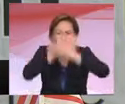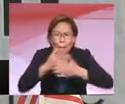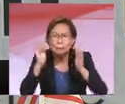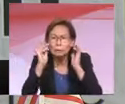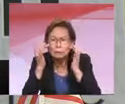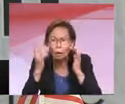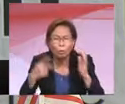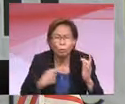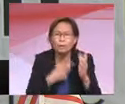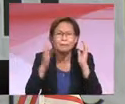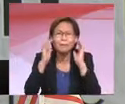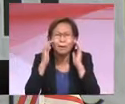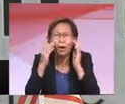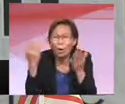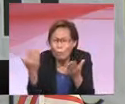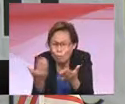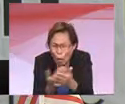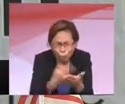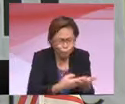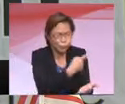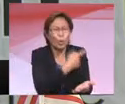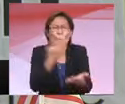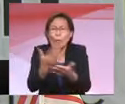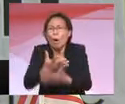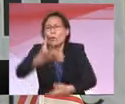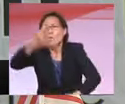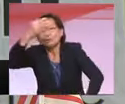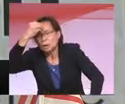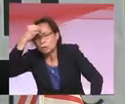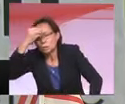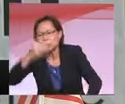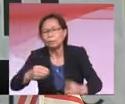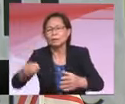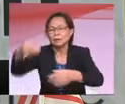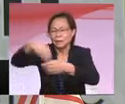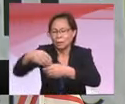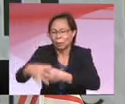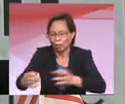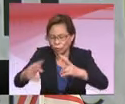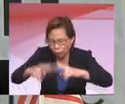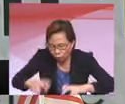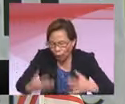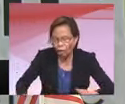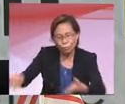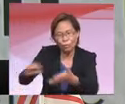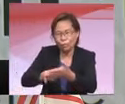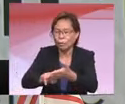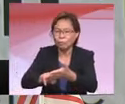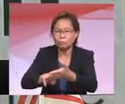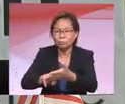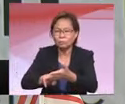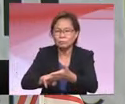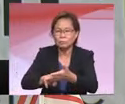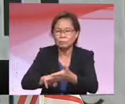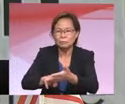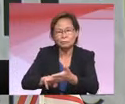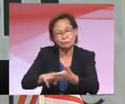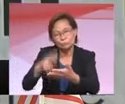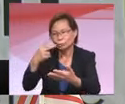because we only got to know last week. So internal investigation has been done. I've seen the report, and then the report has been given to the police.